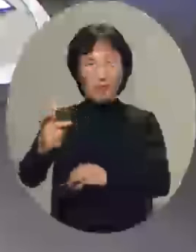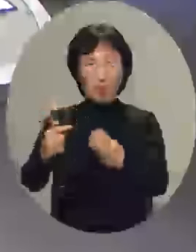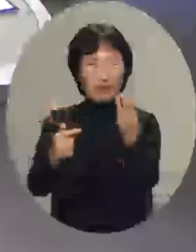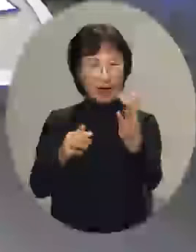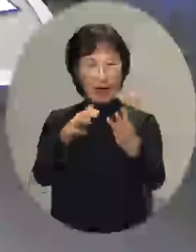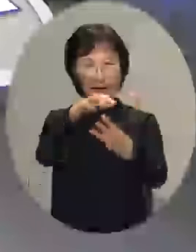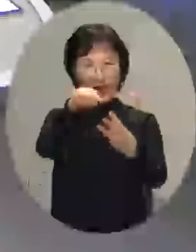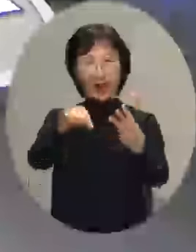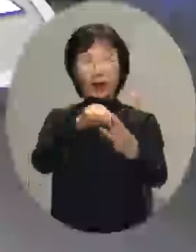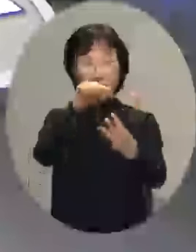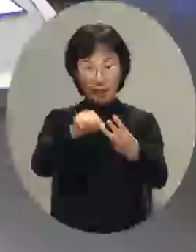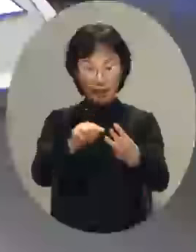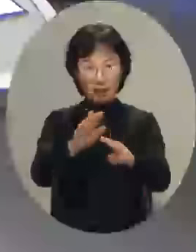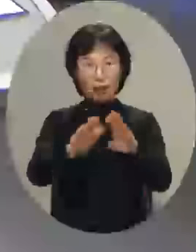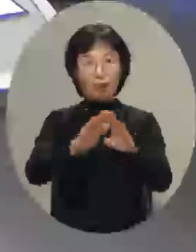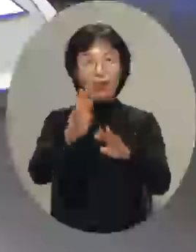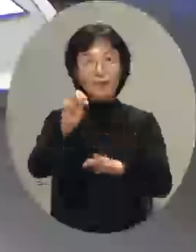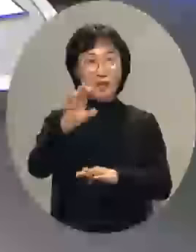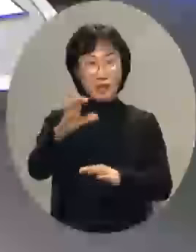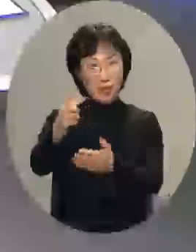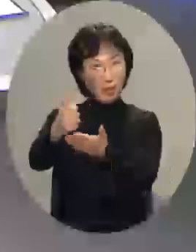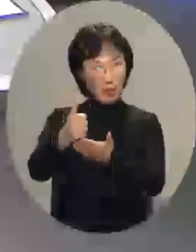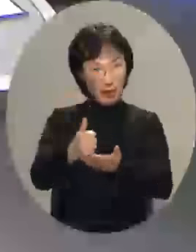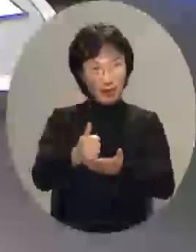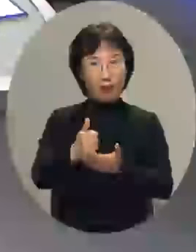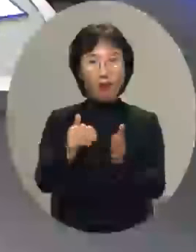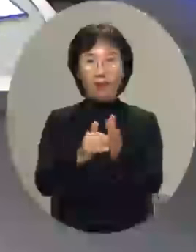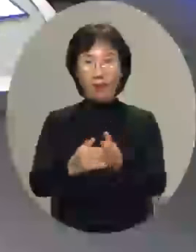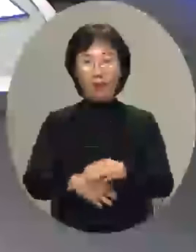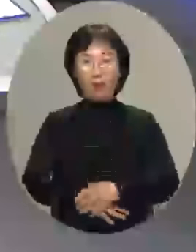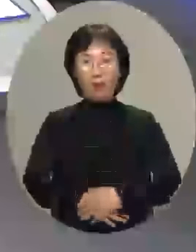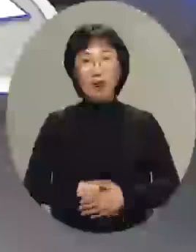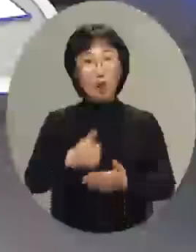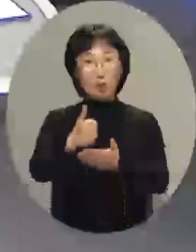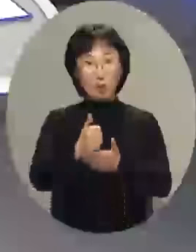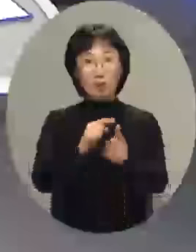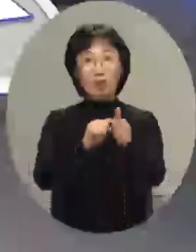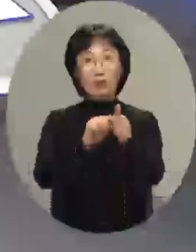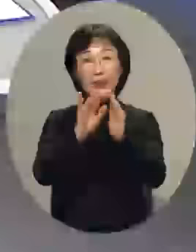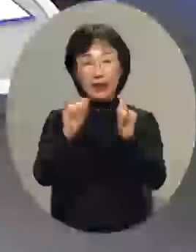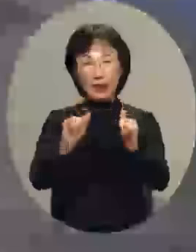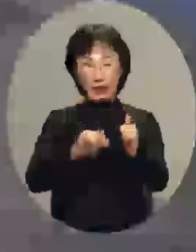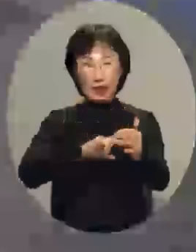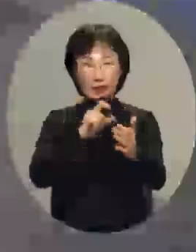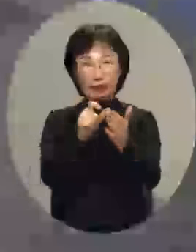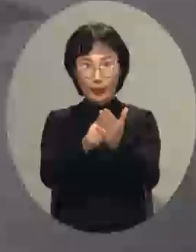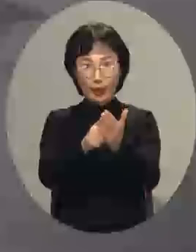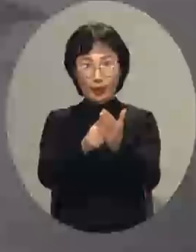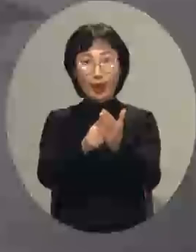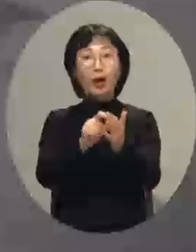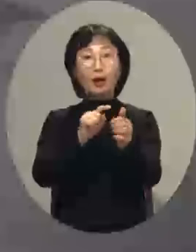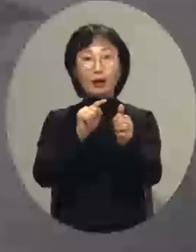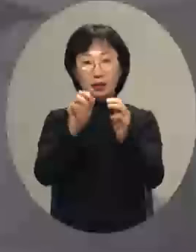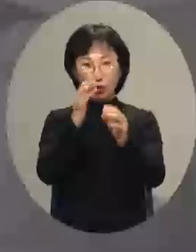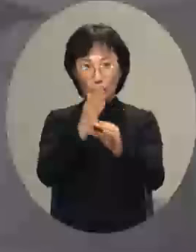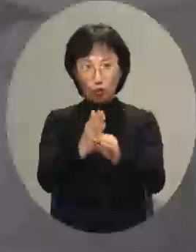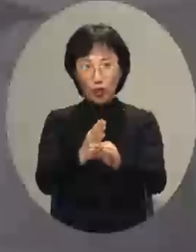후보가 지금 전주 MBC 스튜디오에 나와 있습니다. 초청 대상은 등록된 후보 중에서